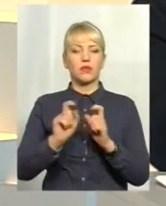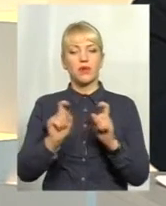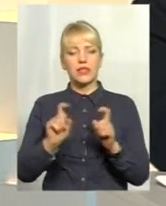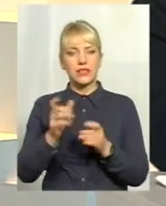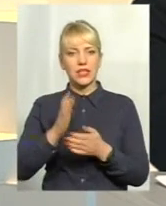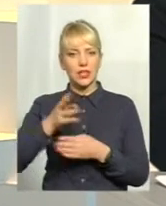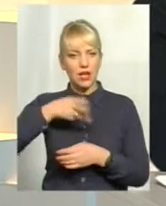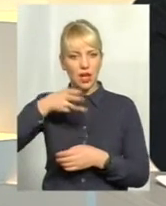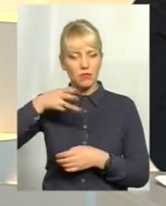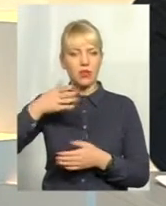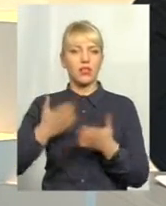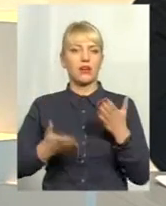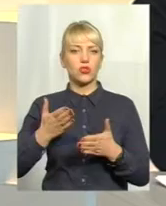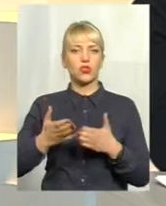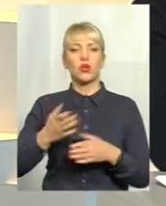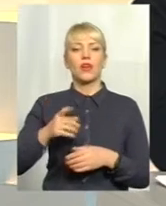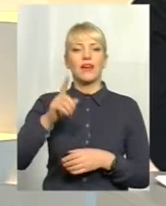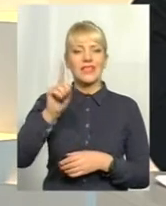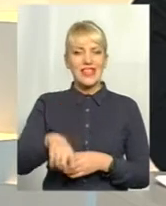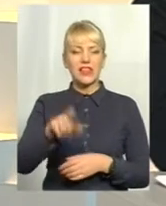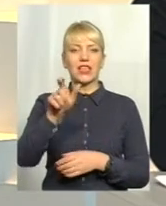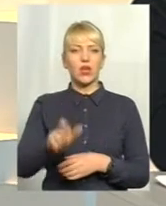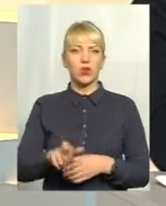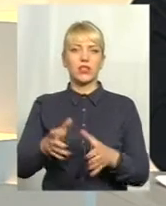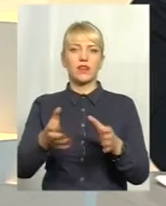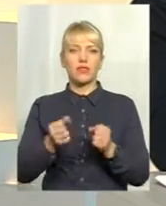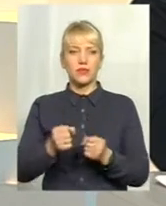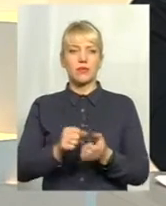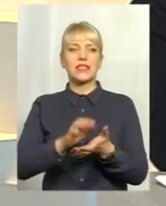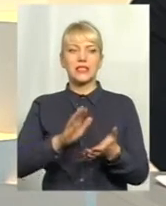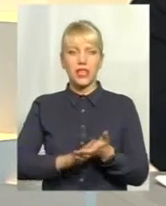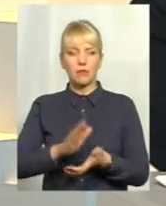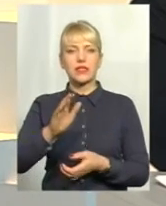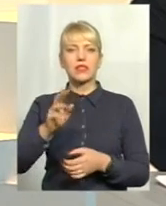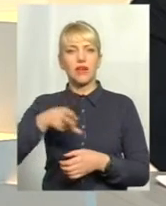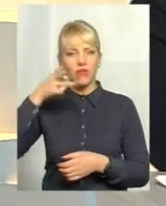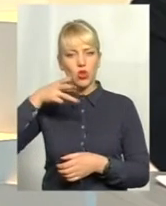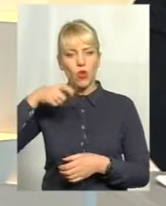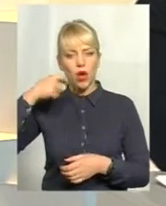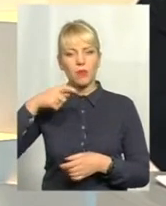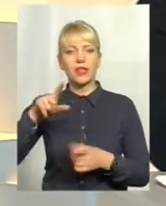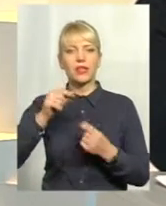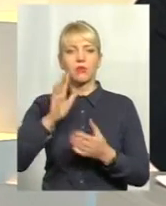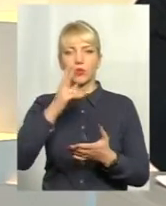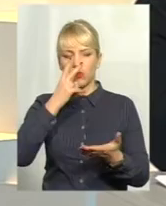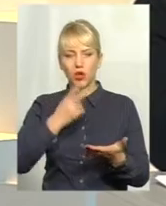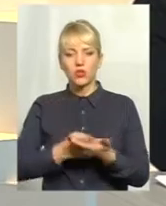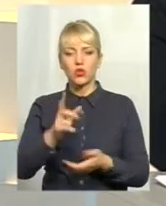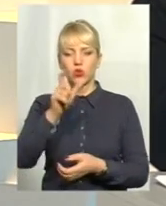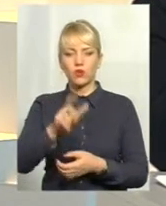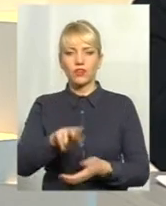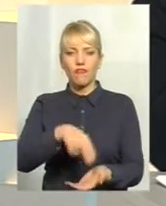камери. Якщо людина все ж таки візьме запис відеокамери, на якій буде показано, що там вона впала в певному місці,